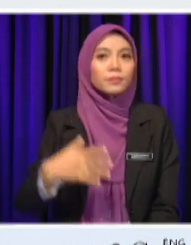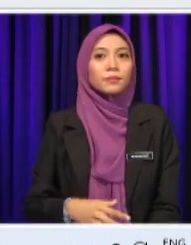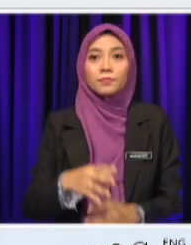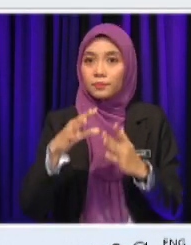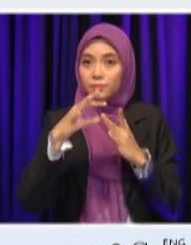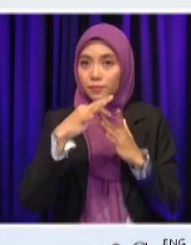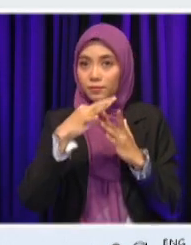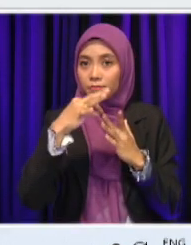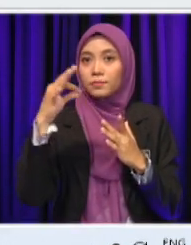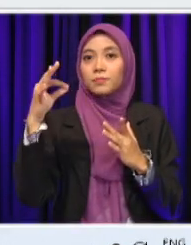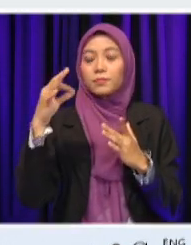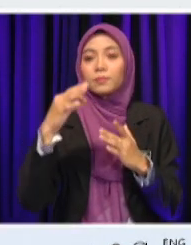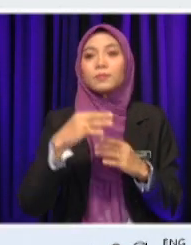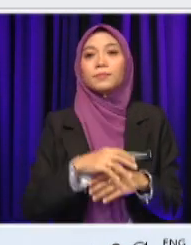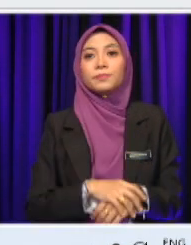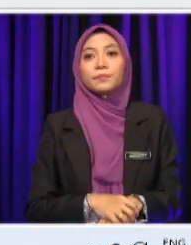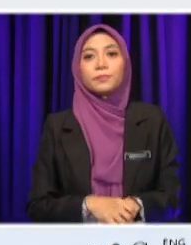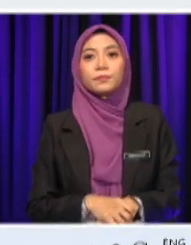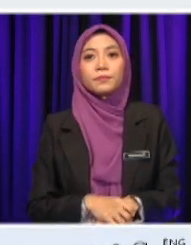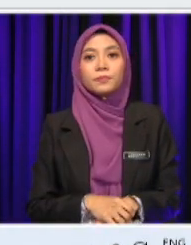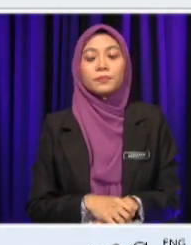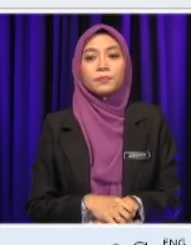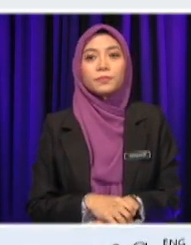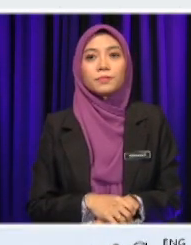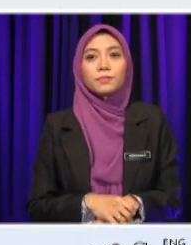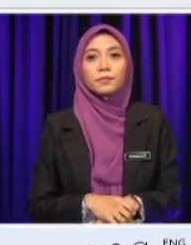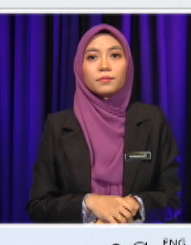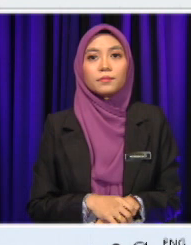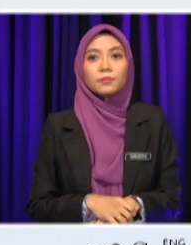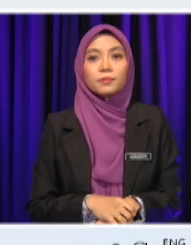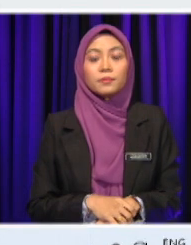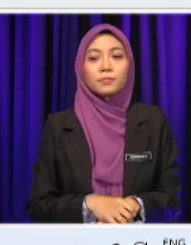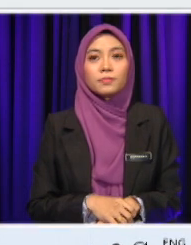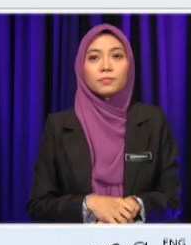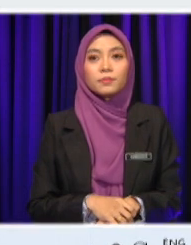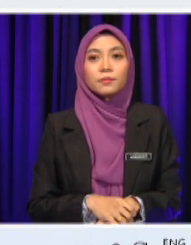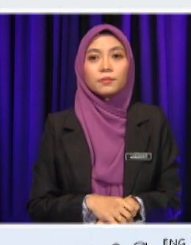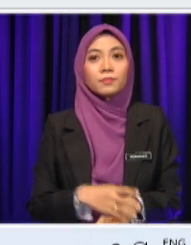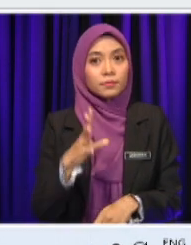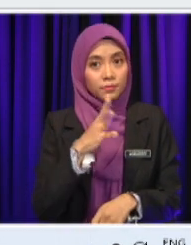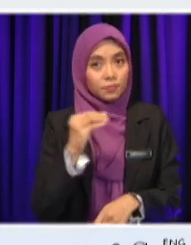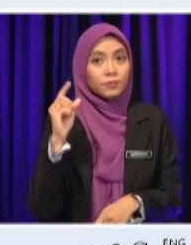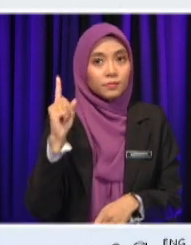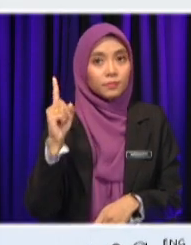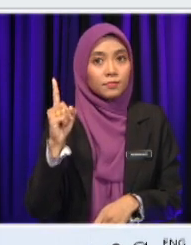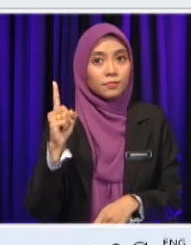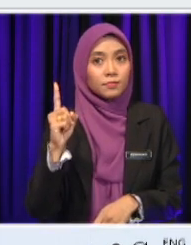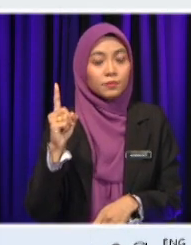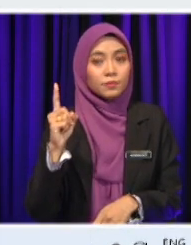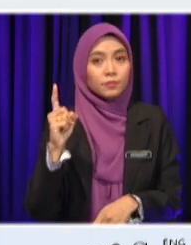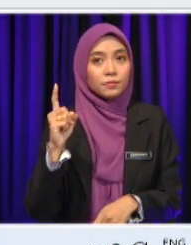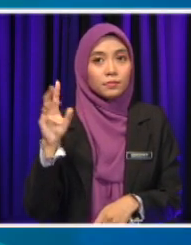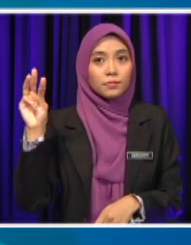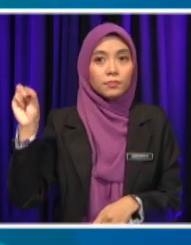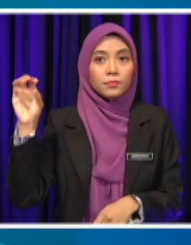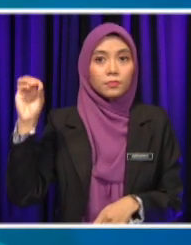this one. Okay, yang ini kita ambil. Ini kalau tak ada air kan? Okay, tak ada air. Dan satu lagi, motor akan